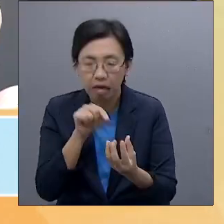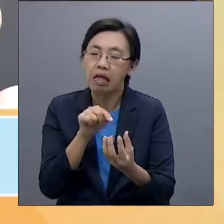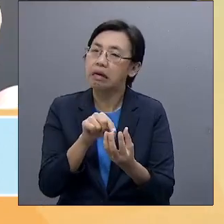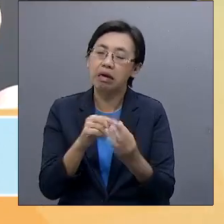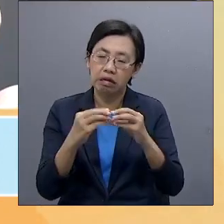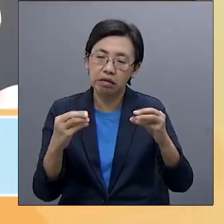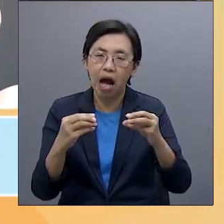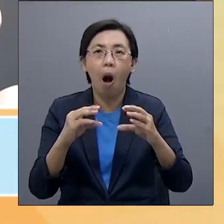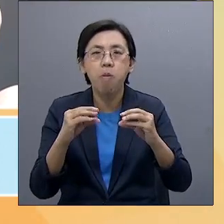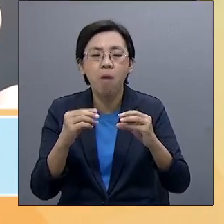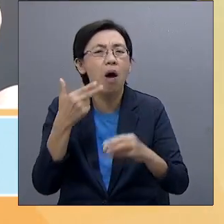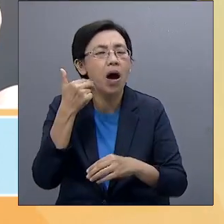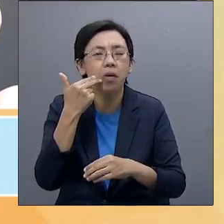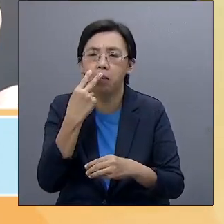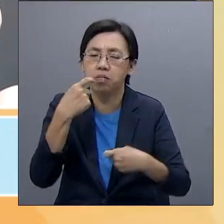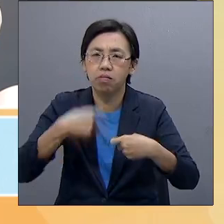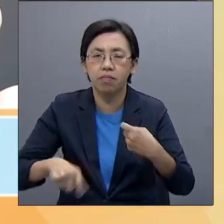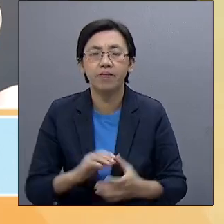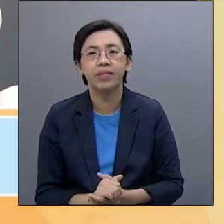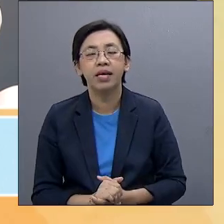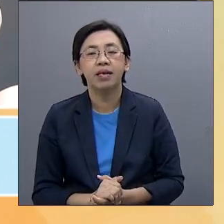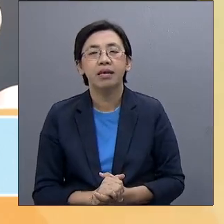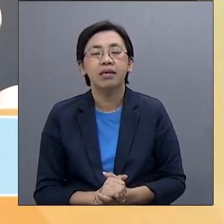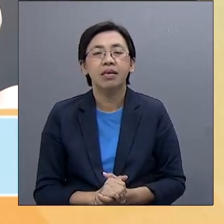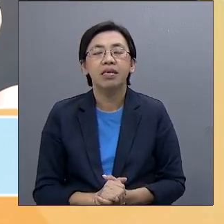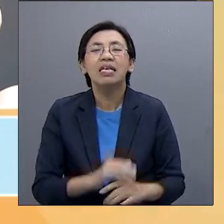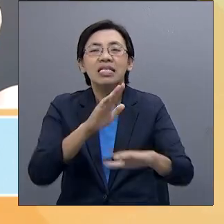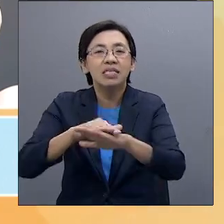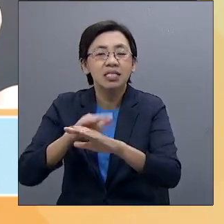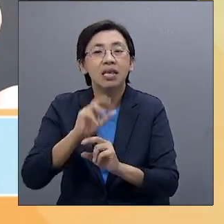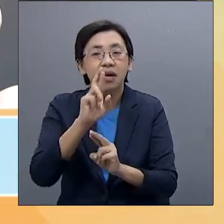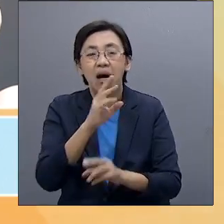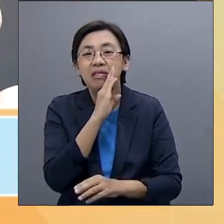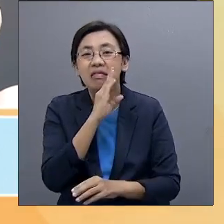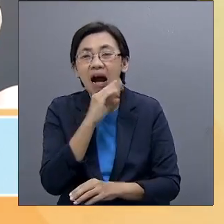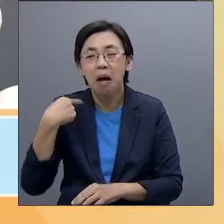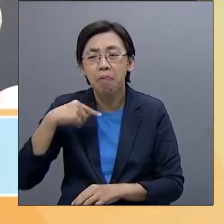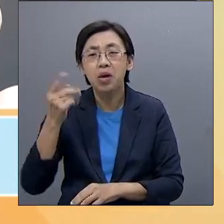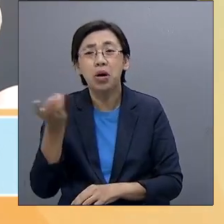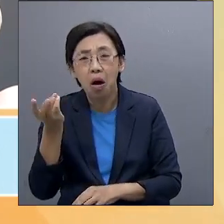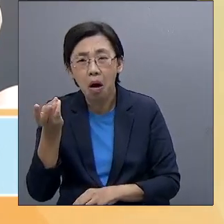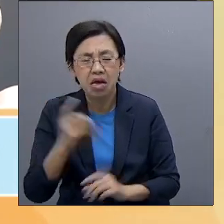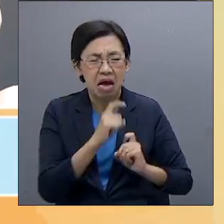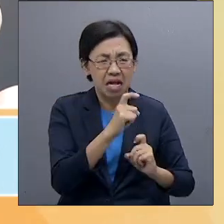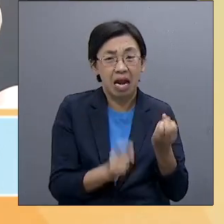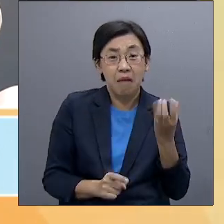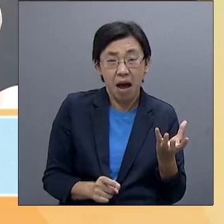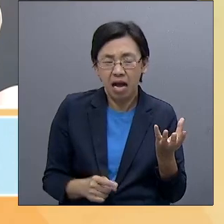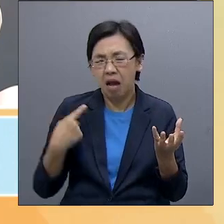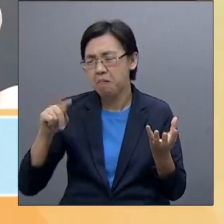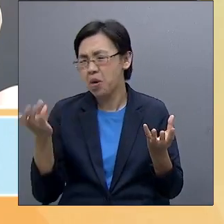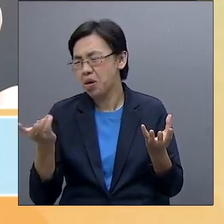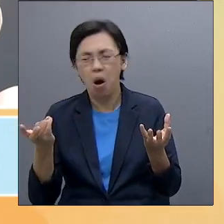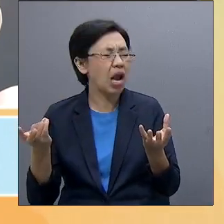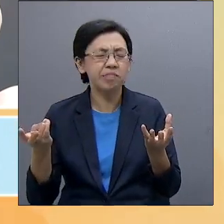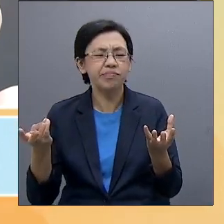นั้นก็ระมัดระวังละกันนะคะซึ่งจริงๆเนี่ยถ้าเกิดถามว่าถ้ามันมีโทษมากกว่ามีประโยชน์อย่างที่อาจารย์ บอกก็ ไม่ควรกินแหละ